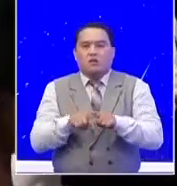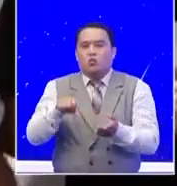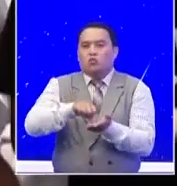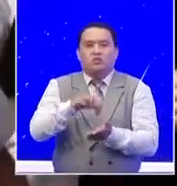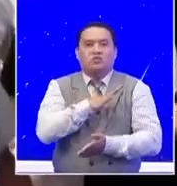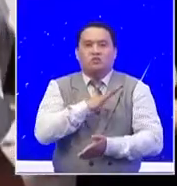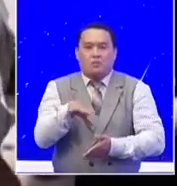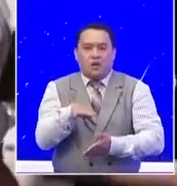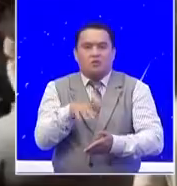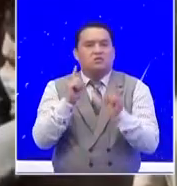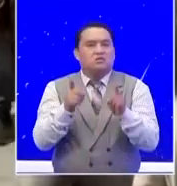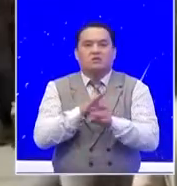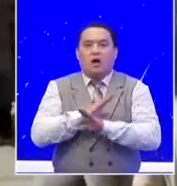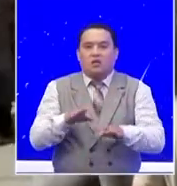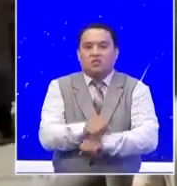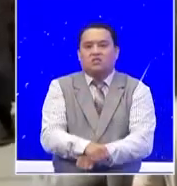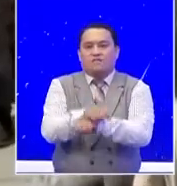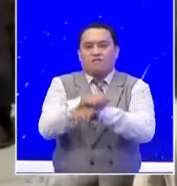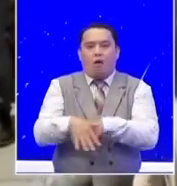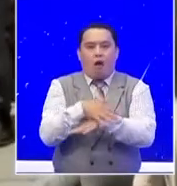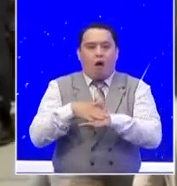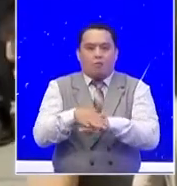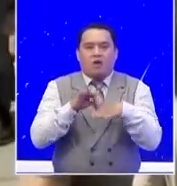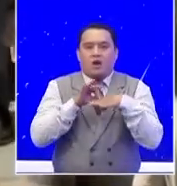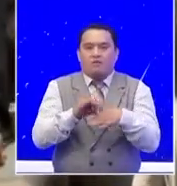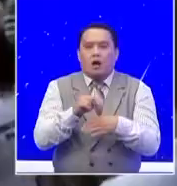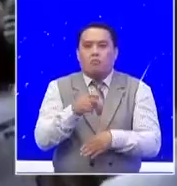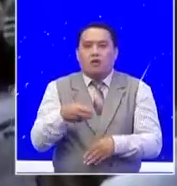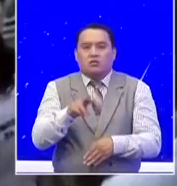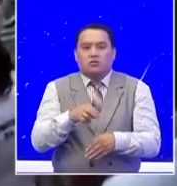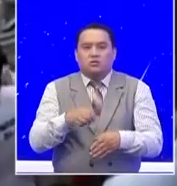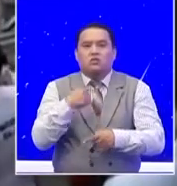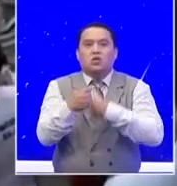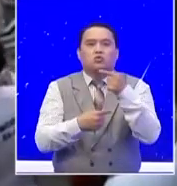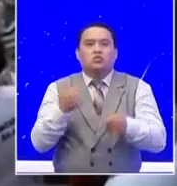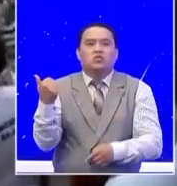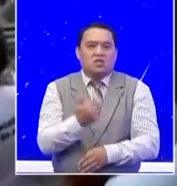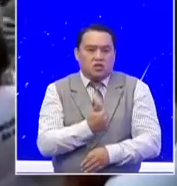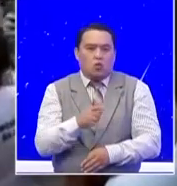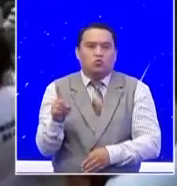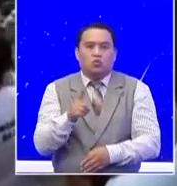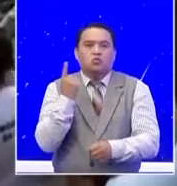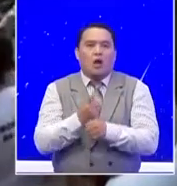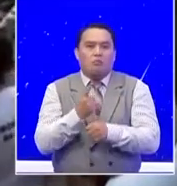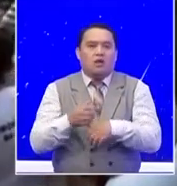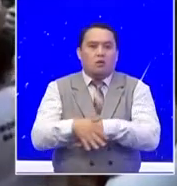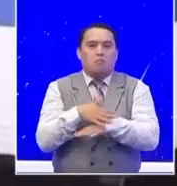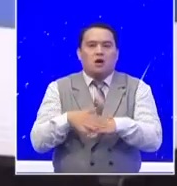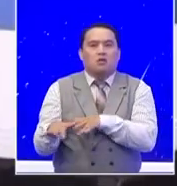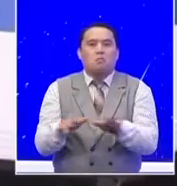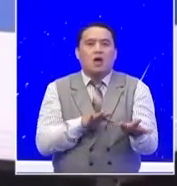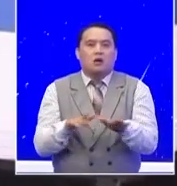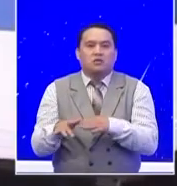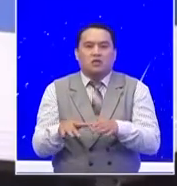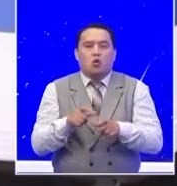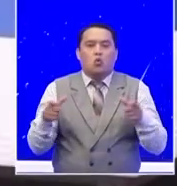деяниям. Несогласованные акции в связи с арестом Фургала проводятся в Хабаровске с конца прошлой недели, несмотря на запрет массовых мероприятий